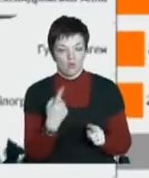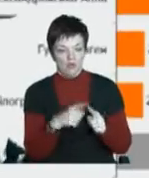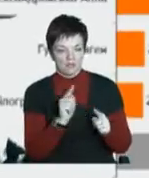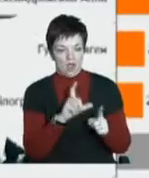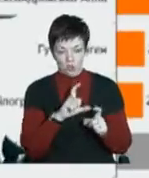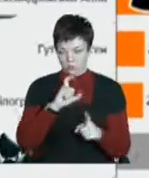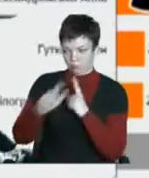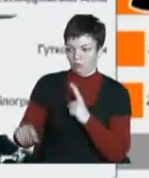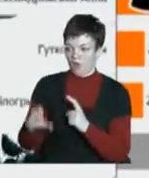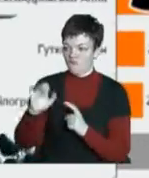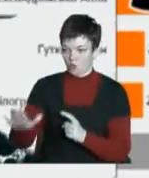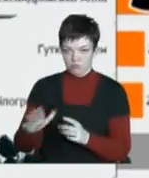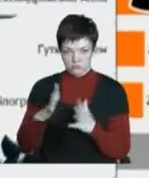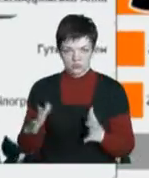набрал